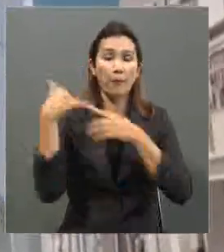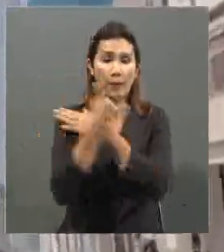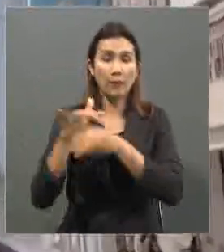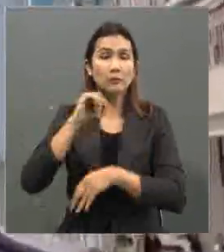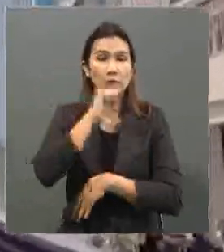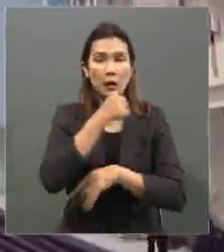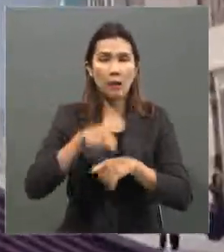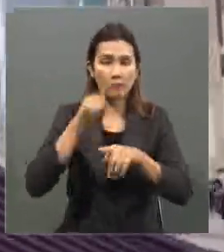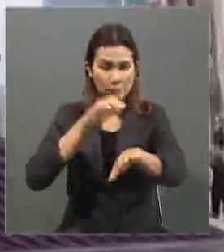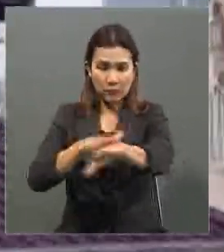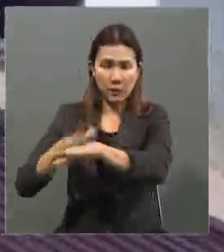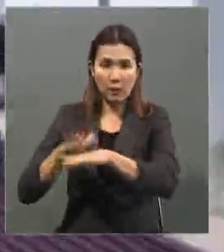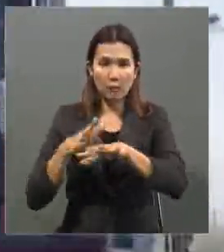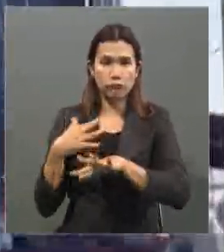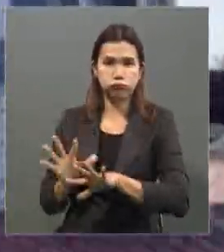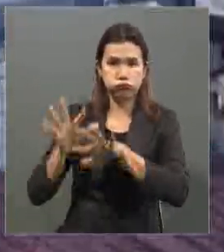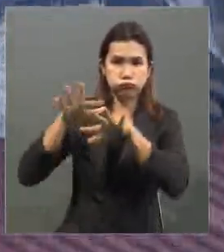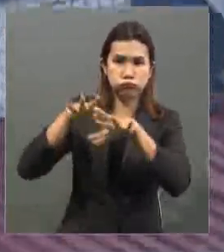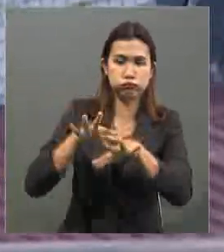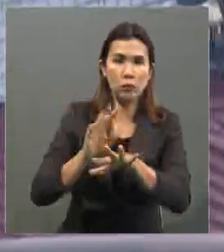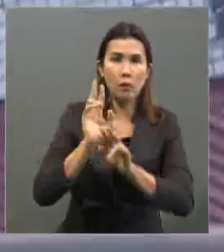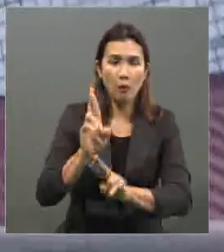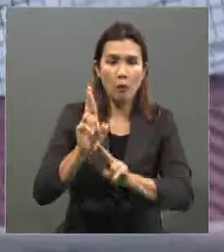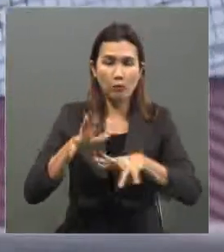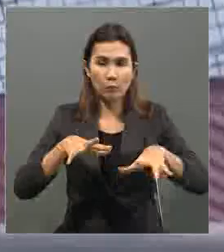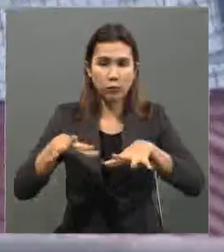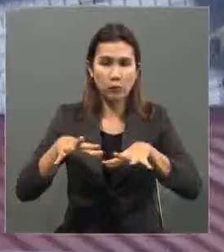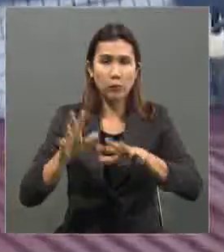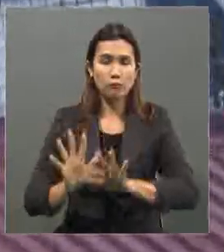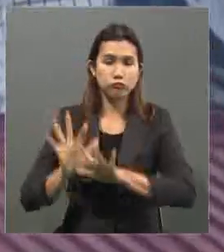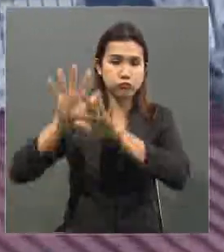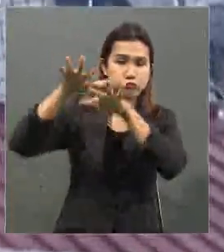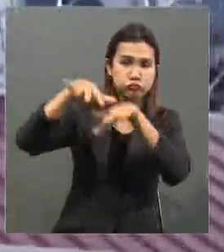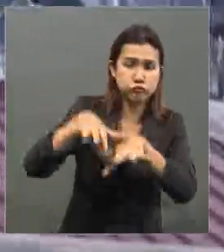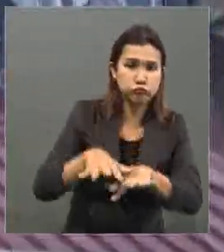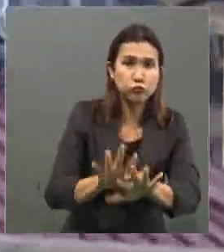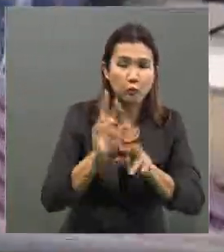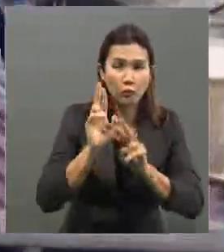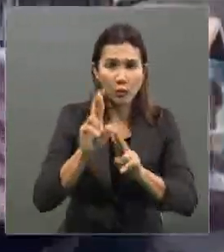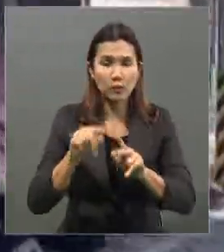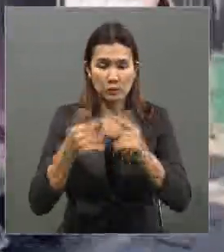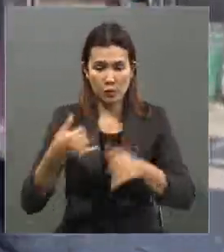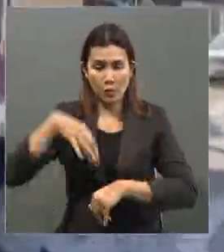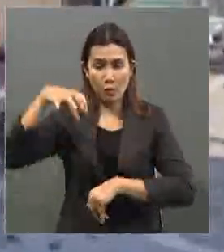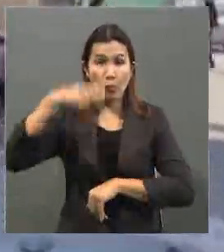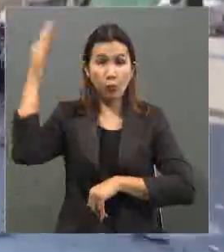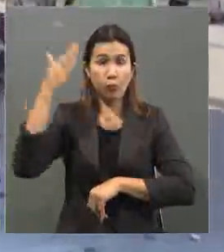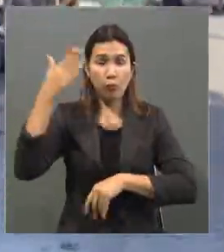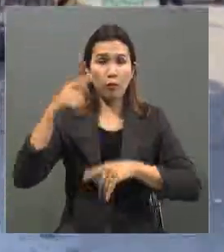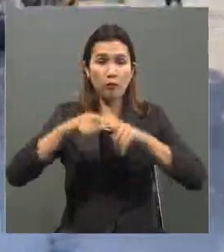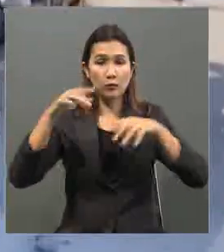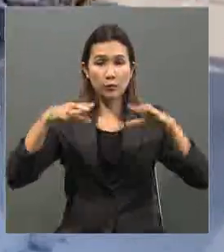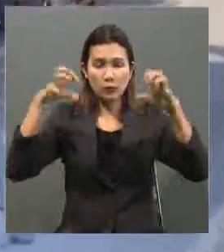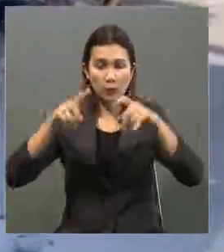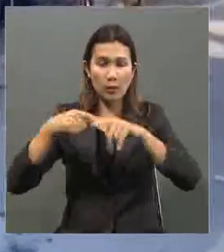สึนามิแล้วและเตือนประชาชนที่อาศัยอยู่ที่บริเวณชายฝั่งให้ระวังคลื่นสูงฉับพลันขณะที่กรมอุตุนิยมวิทยาญี่ปุ่นออกประกาศ